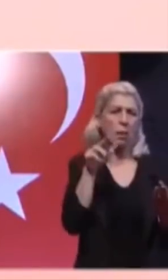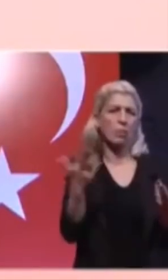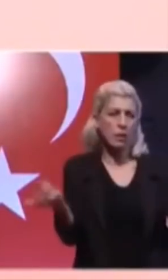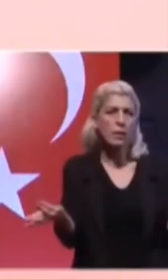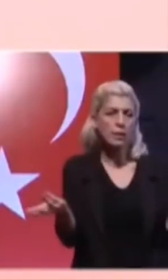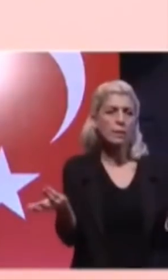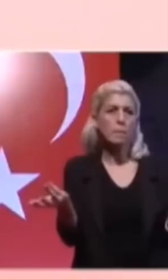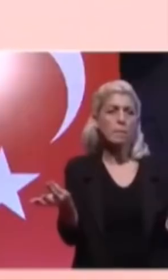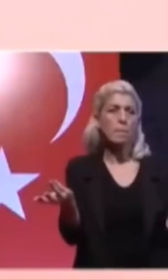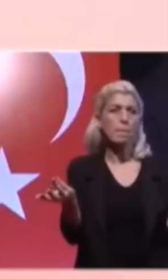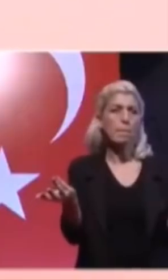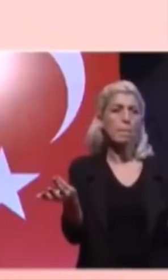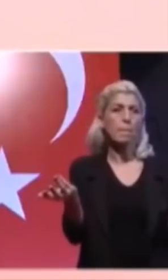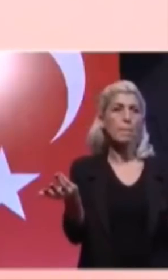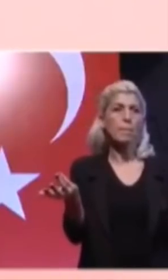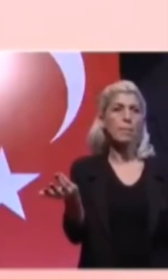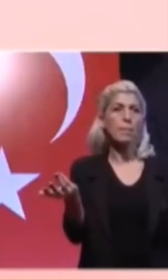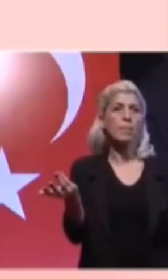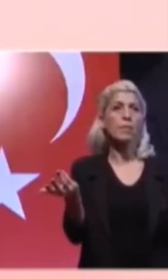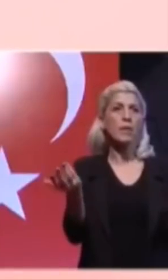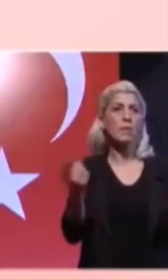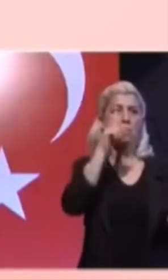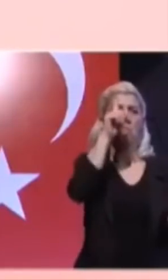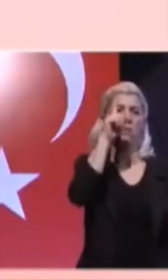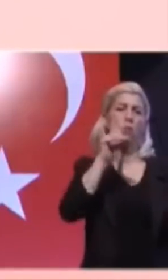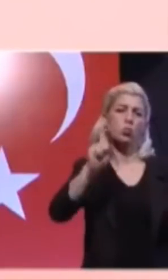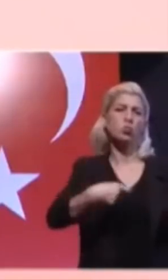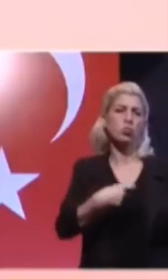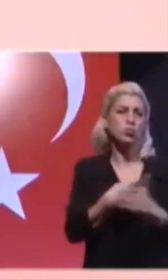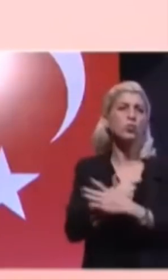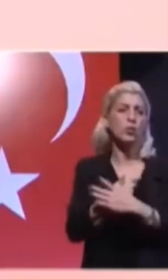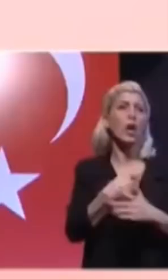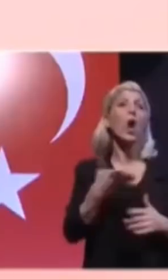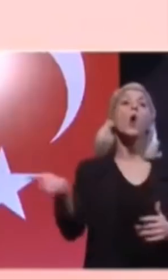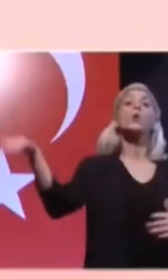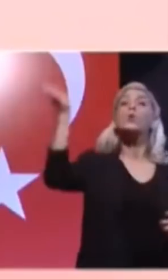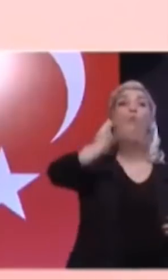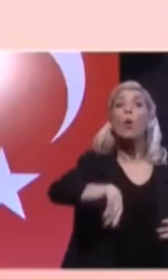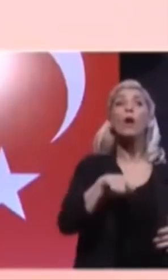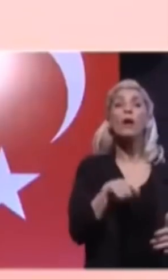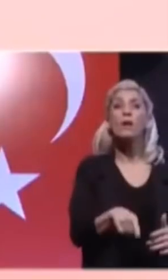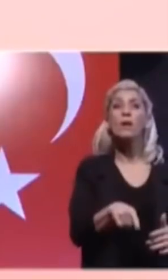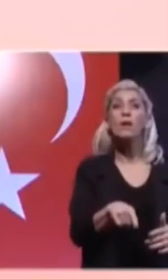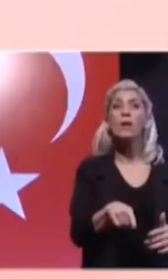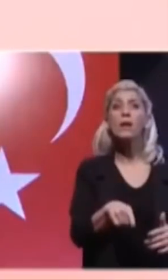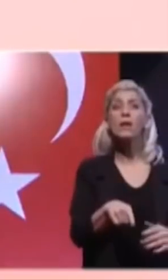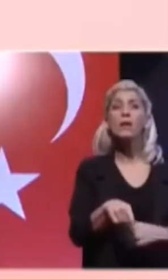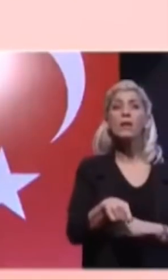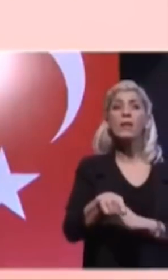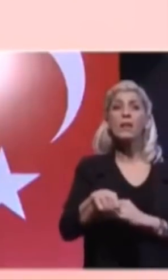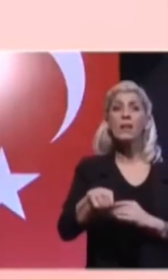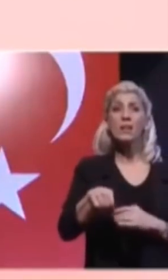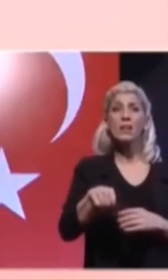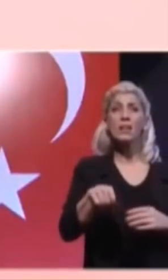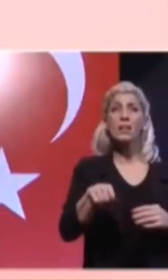Mart seçiminden sonraki seçimde öyle bir verilmiştir ki bunu herkes iyi hatırlamalıdır. Rakamı da iyi